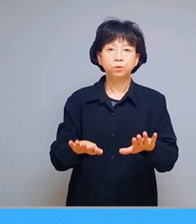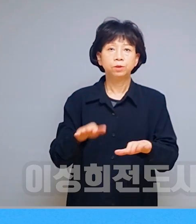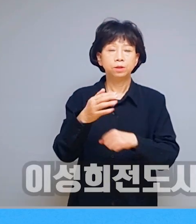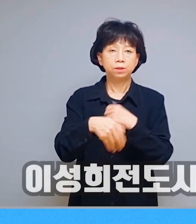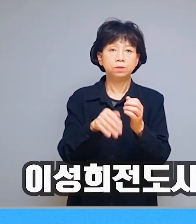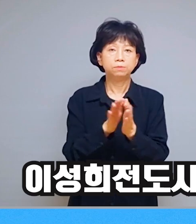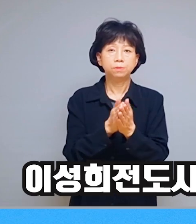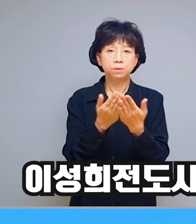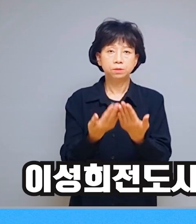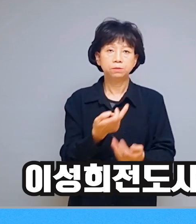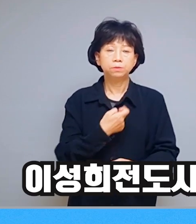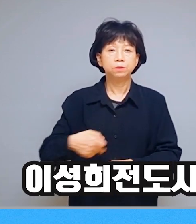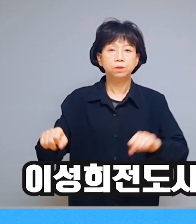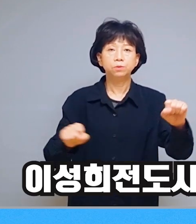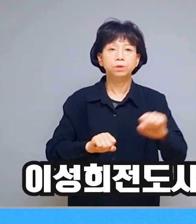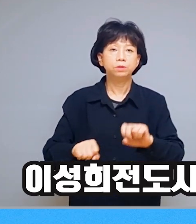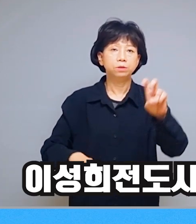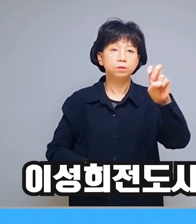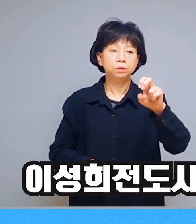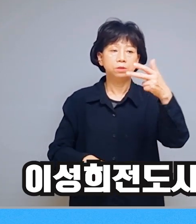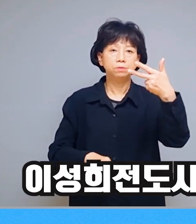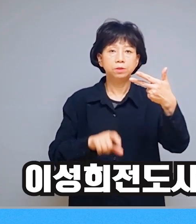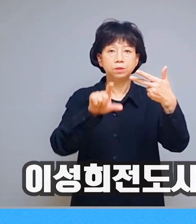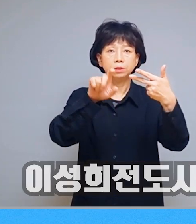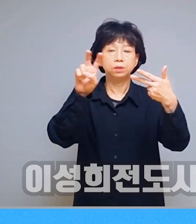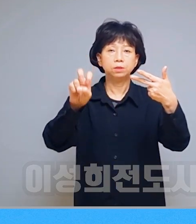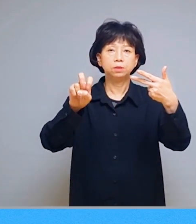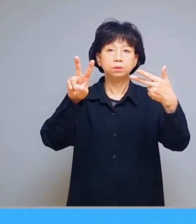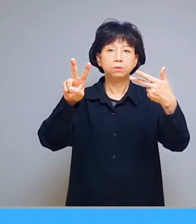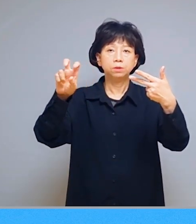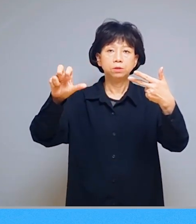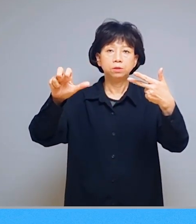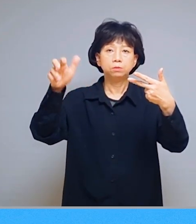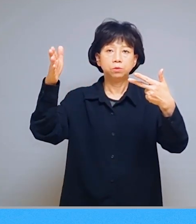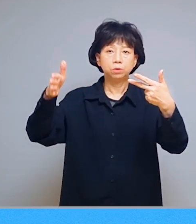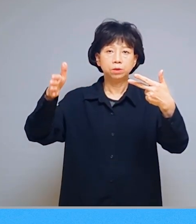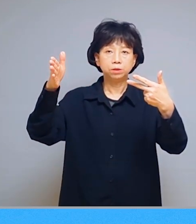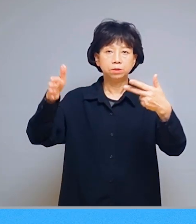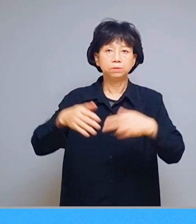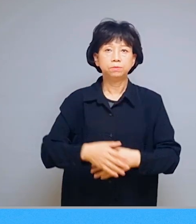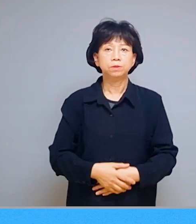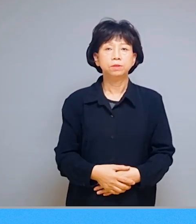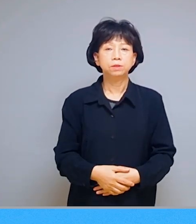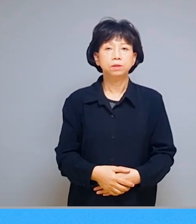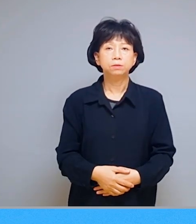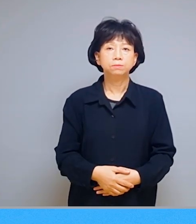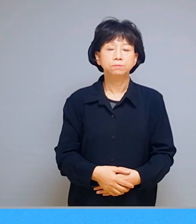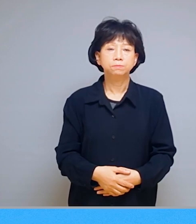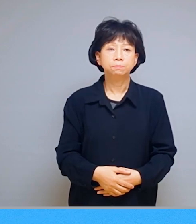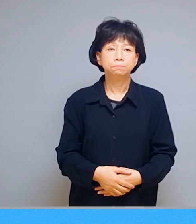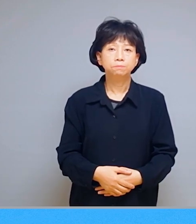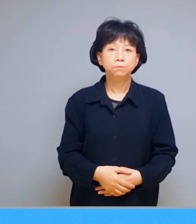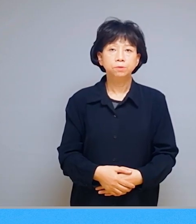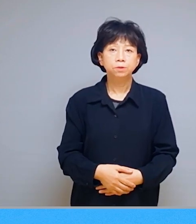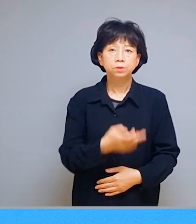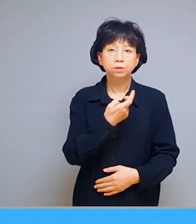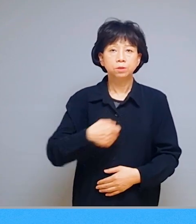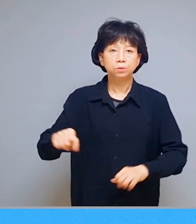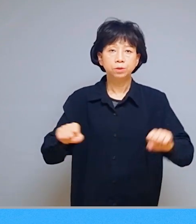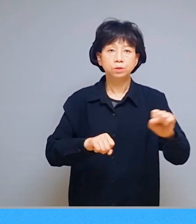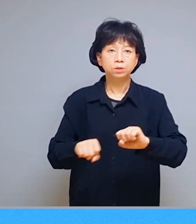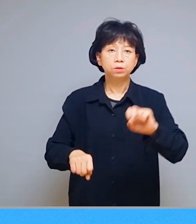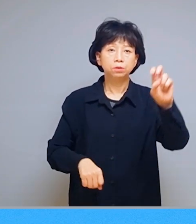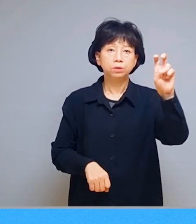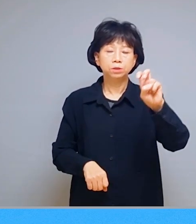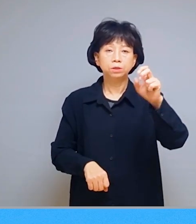들으실 하나님의 말씀은 사도행전 27장 22절에서 25절, 본문은 지난주 본문과 같습니다. 사도행전